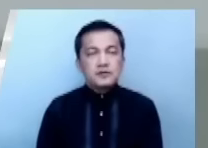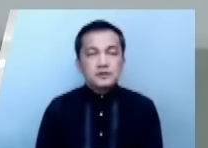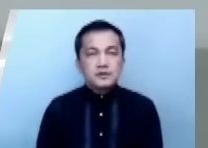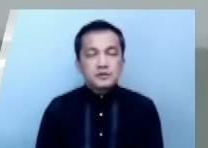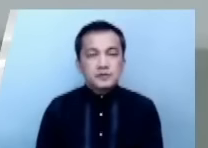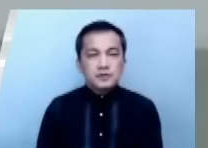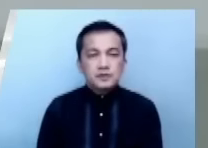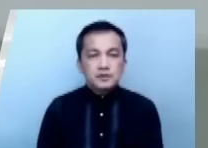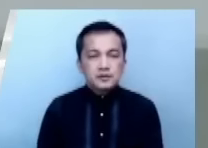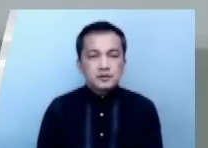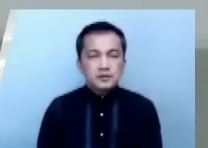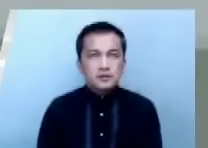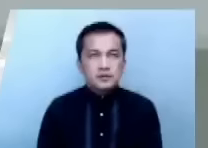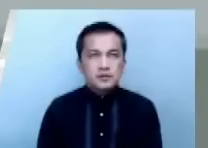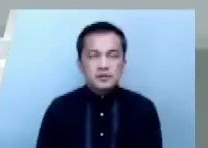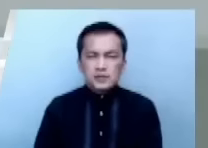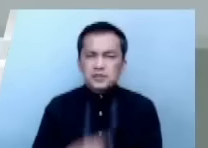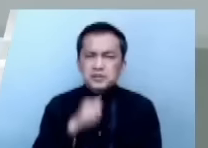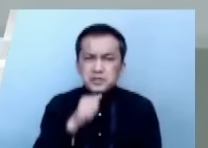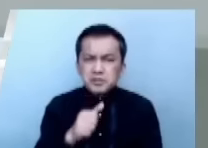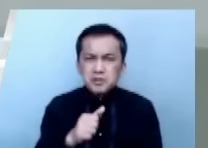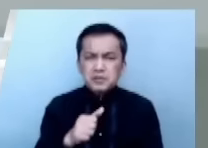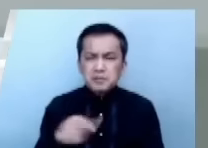namin pinulot lang yun eh.